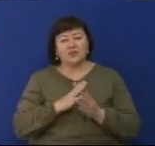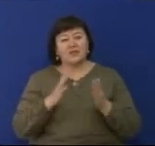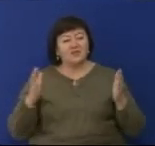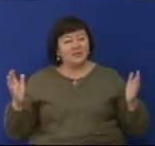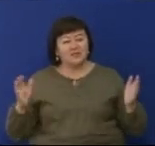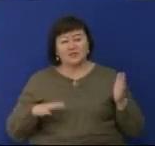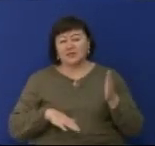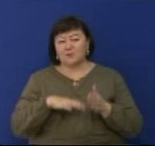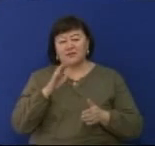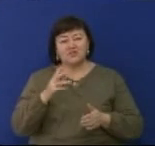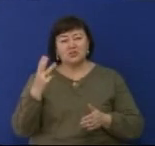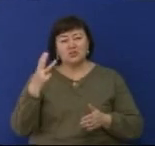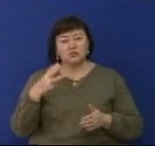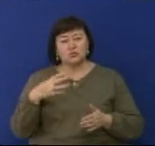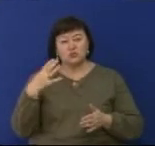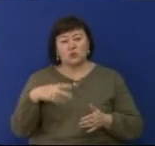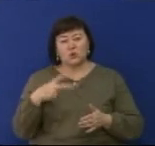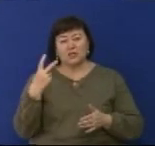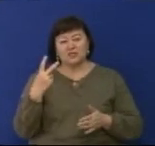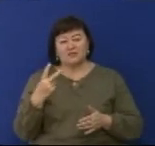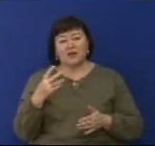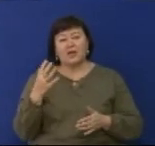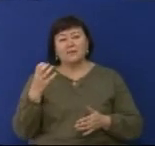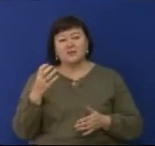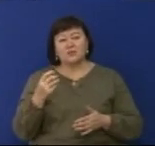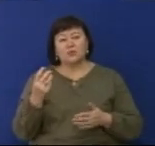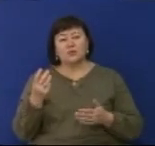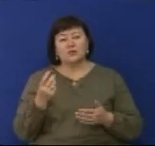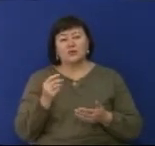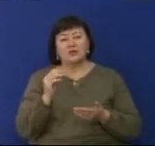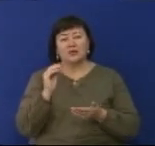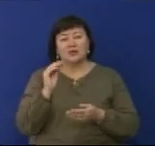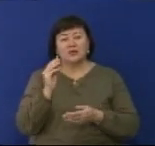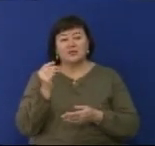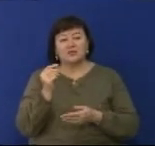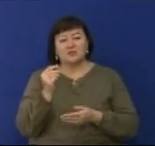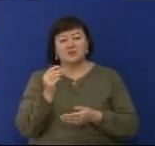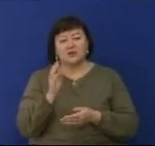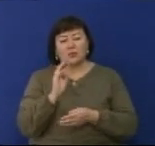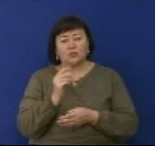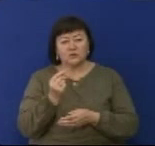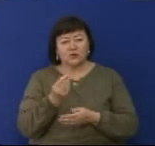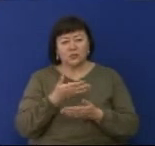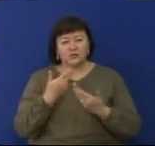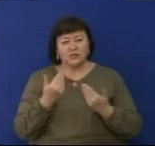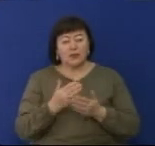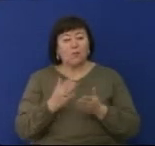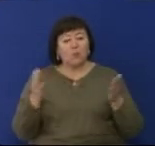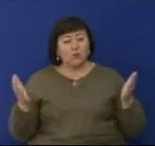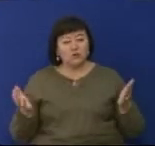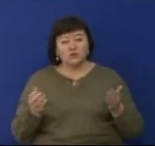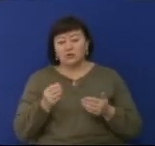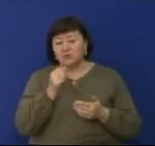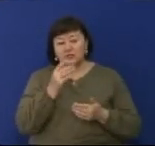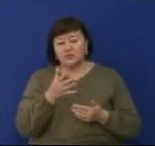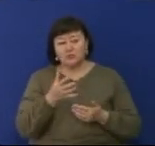42 500 получается если доход превышает то не подтверждается доход то есть еда по данной категории данная семья